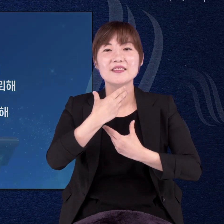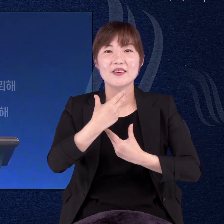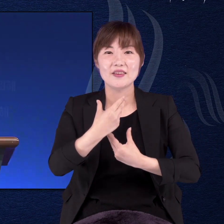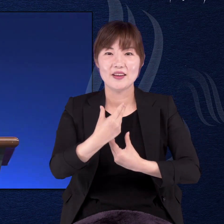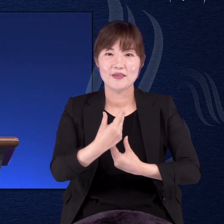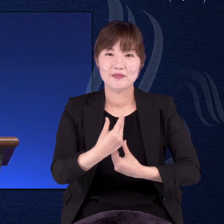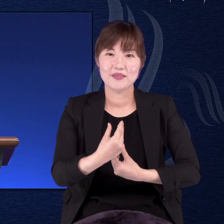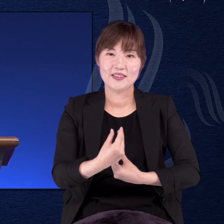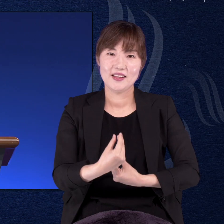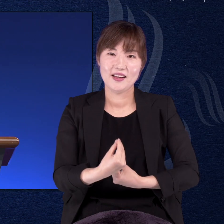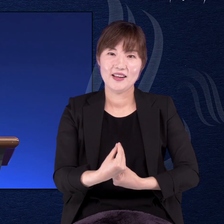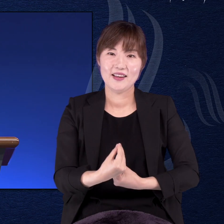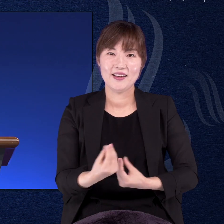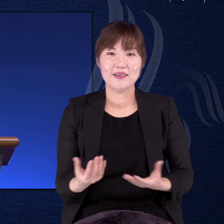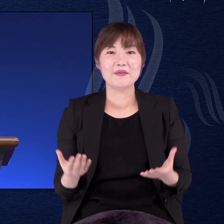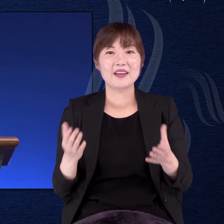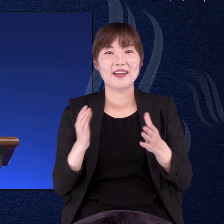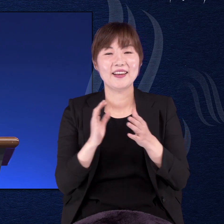안전합니다.